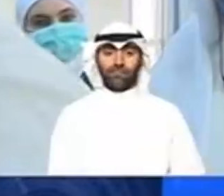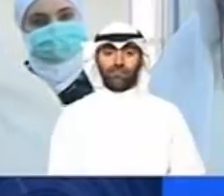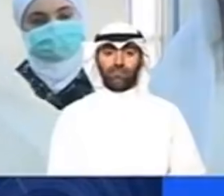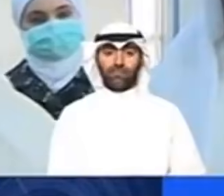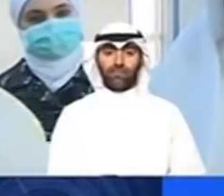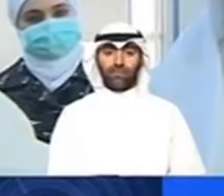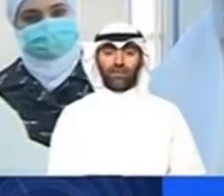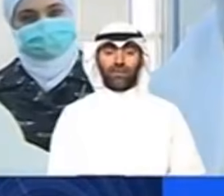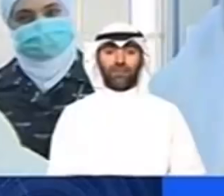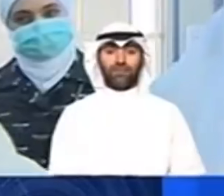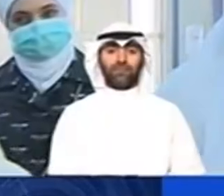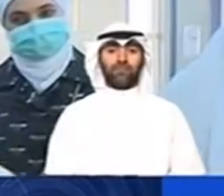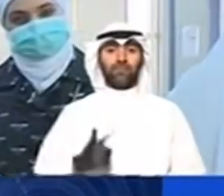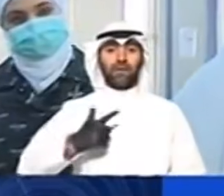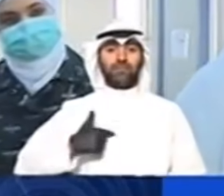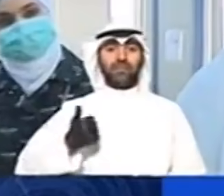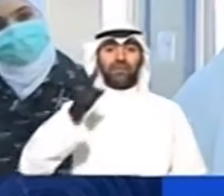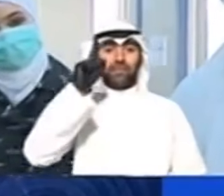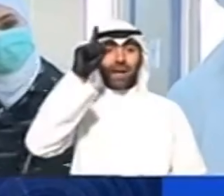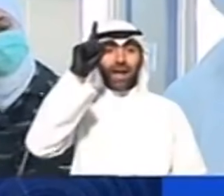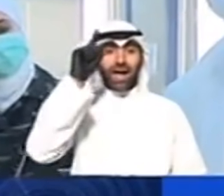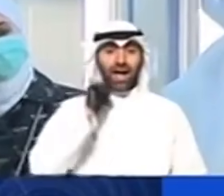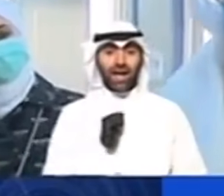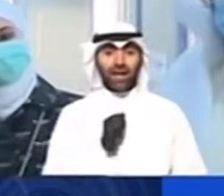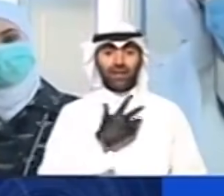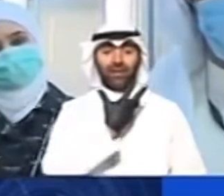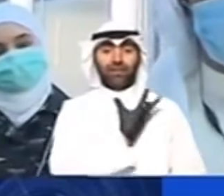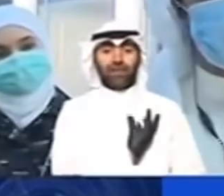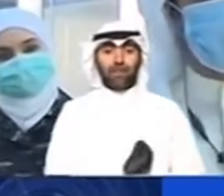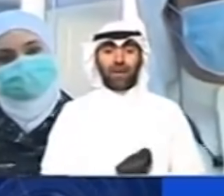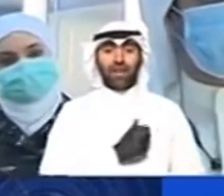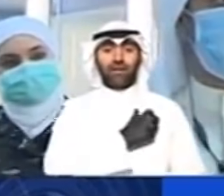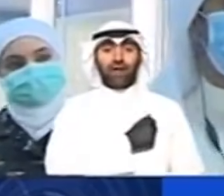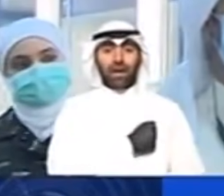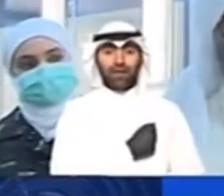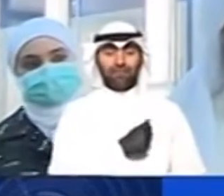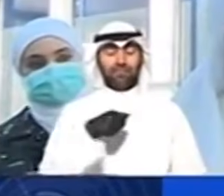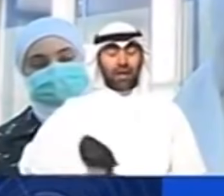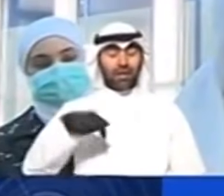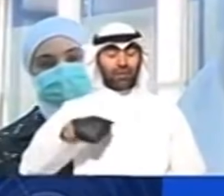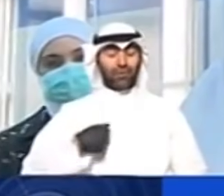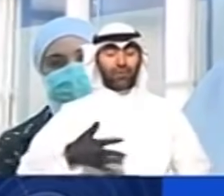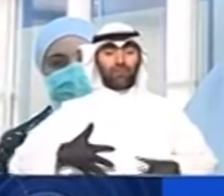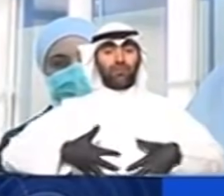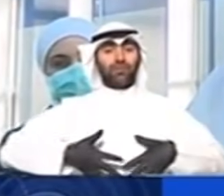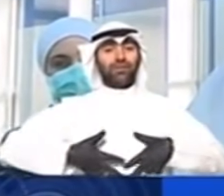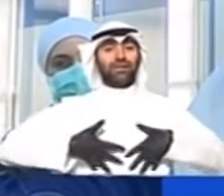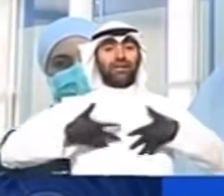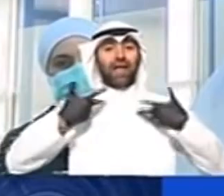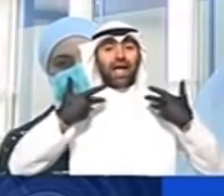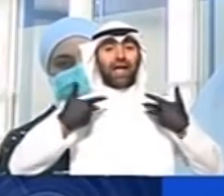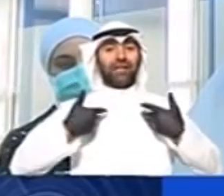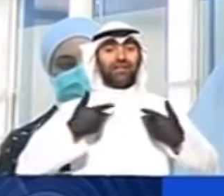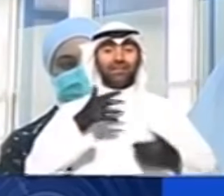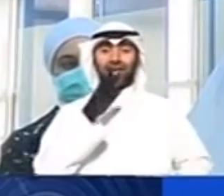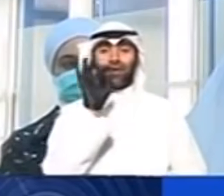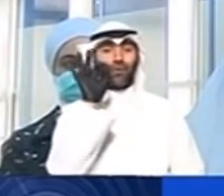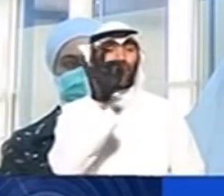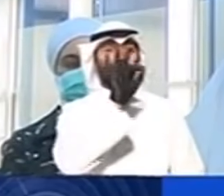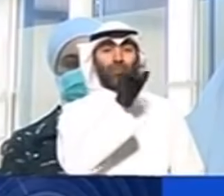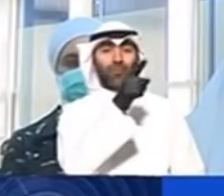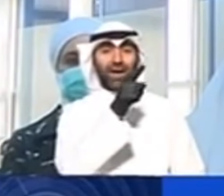بسم الله الرحمن الرحيم. أنا في غاية السعادة اليوم أني أكون في مركز التتبع